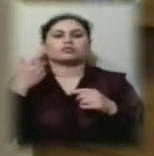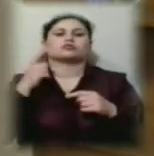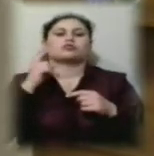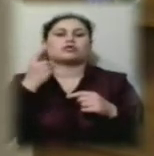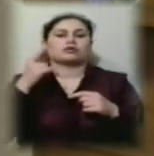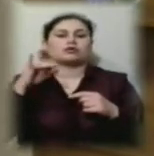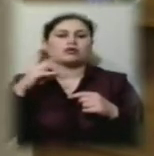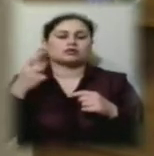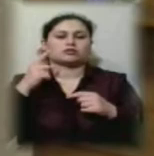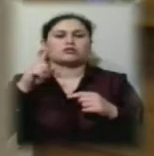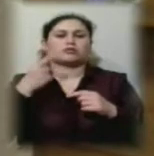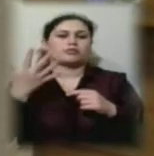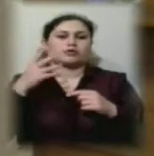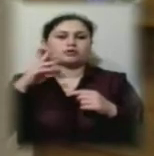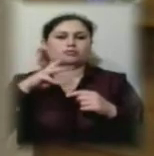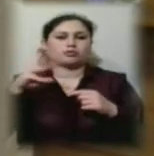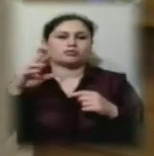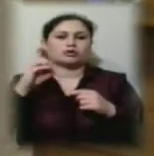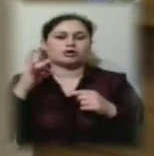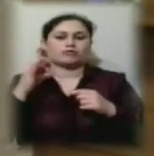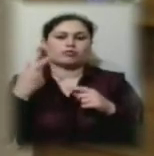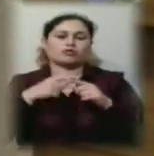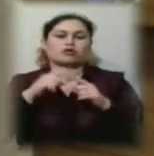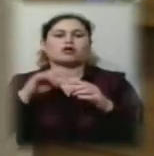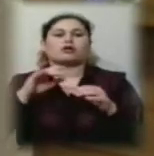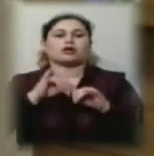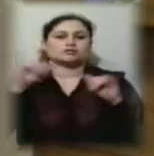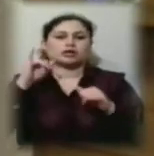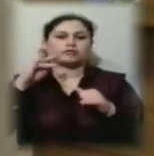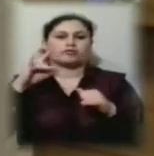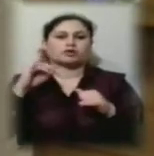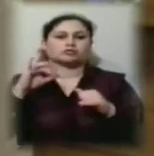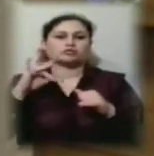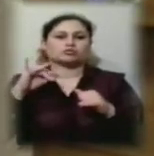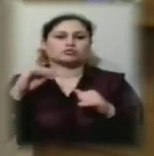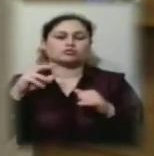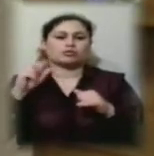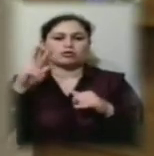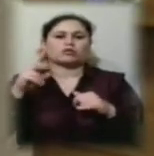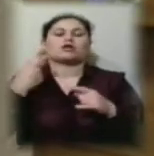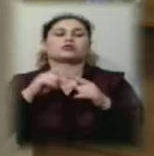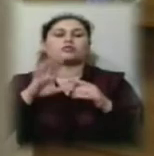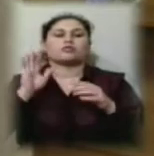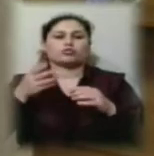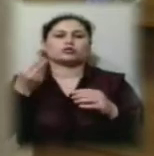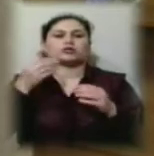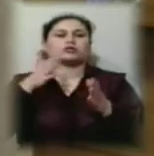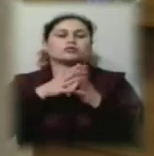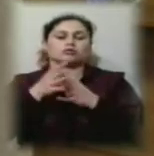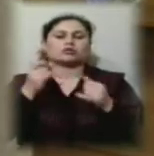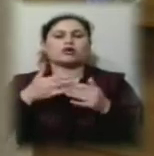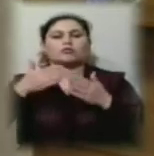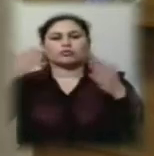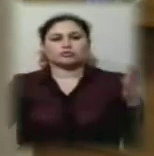євро на модернізацію тролейбусної інфраструктури. Ці кошти підуть на розширення маршрутів. Ми загалом добудуємо 7 кілометрів в